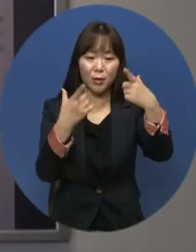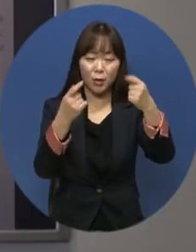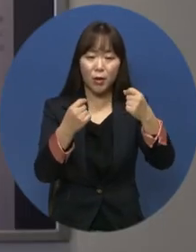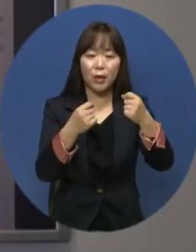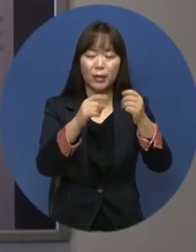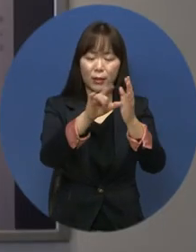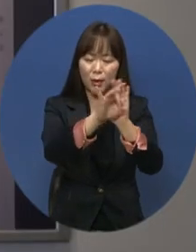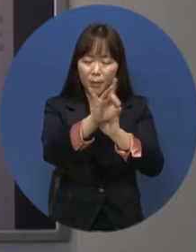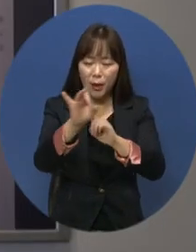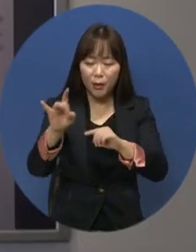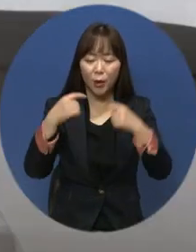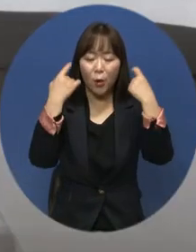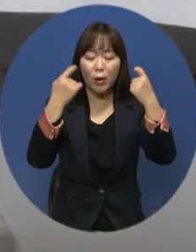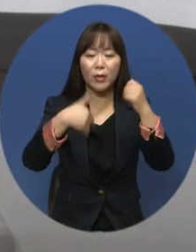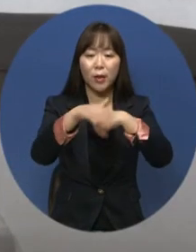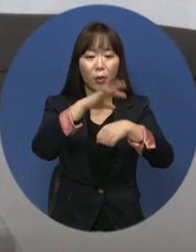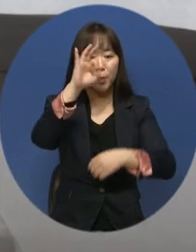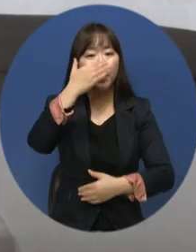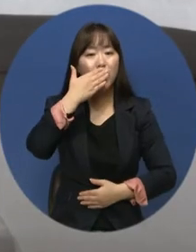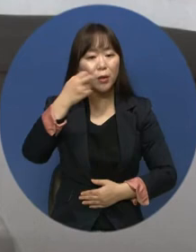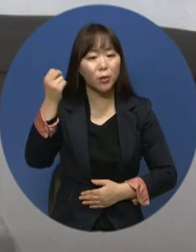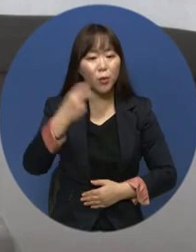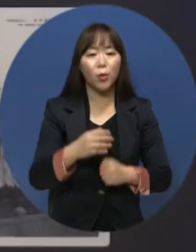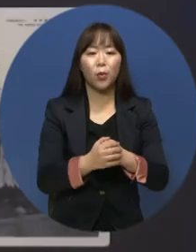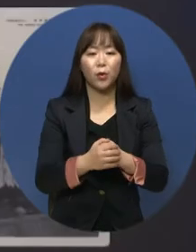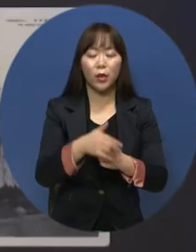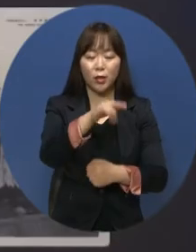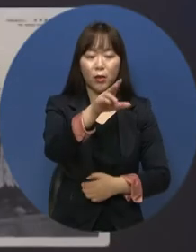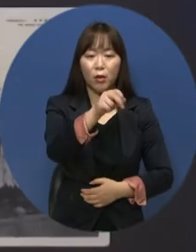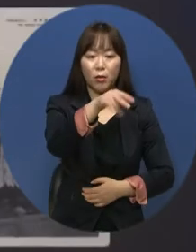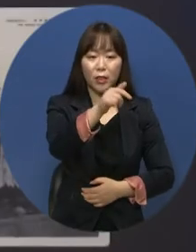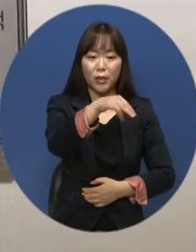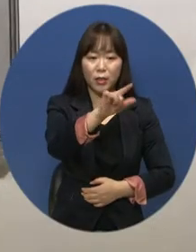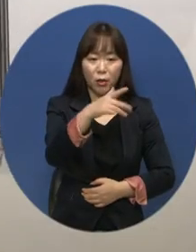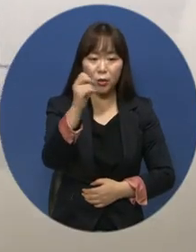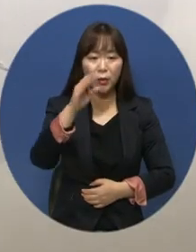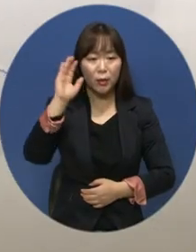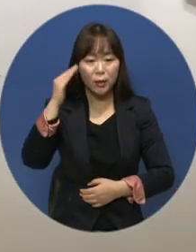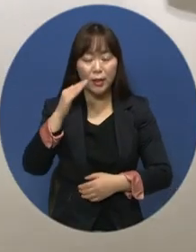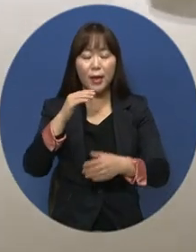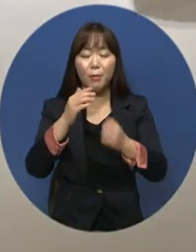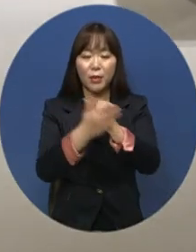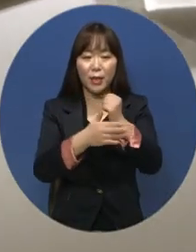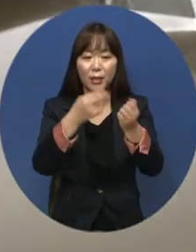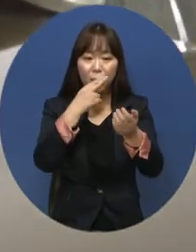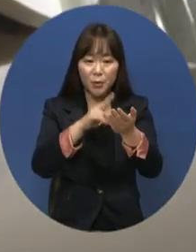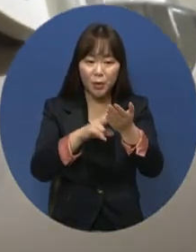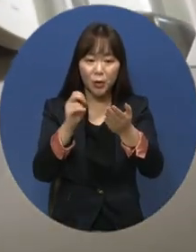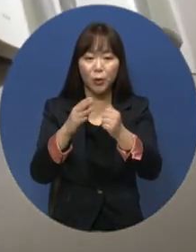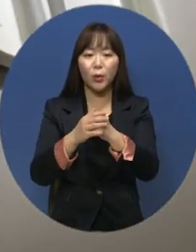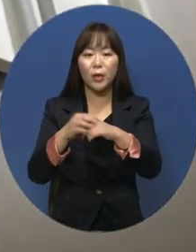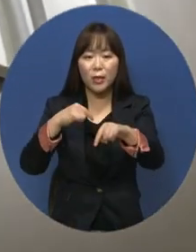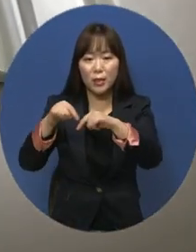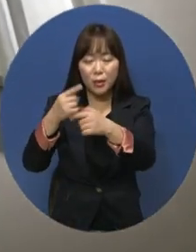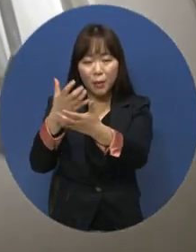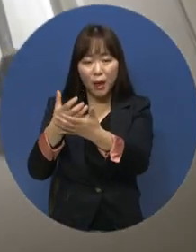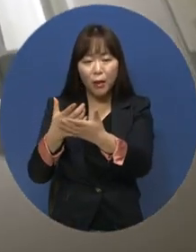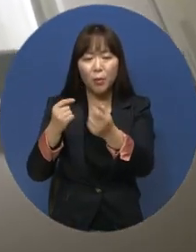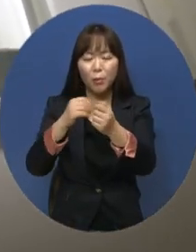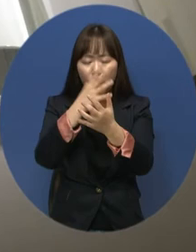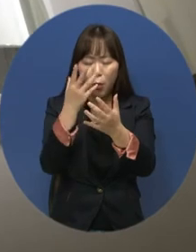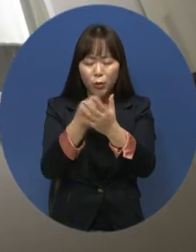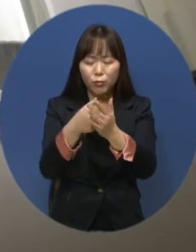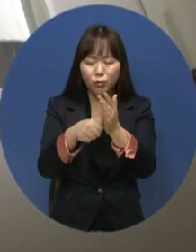관광의 흐름을 살펴볼 수 있으며 경기전 근데 사진이 없어 전주시 정 백서 등 관련 유물 20여 점도